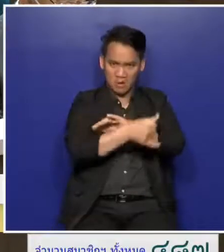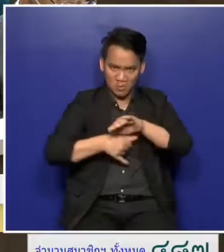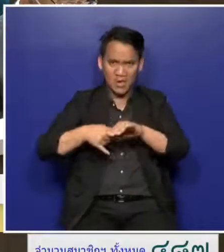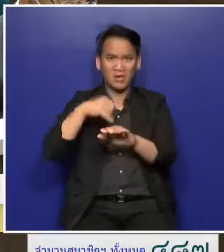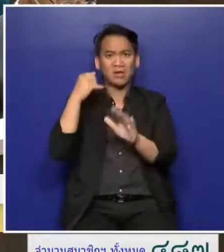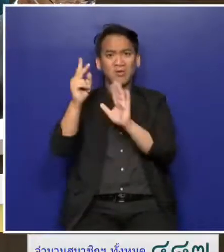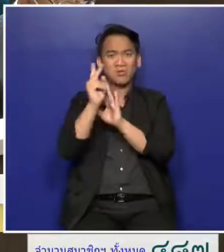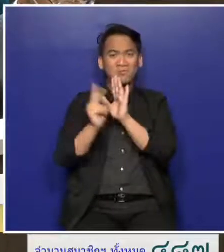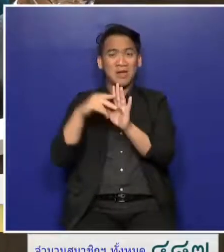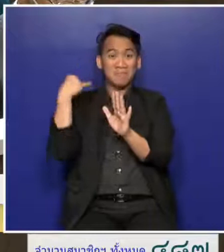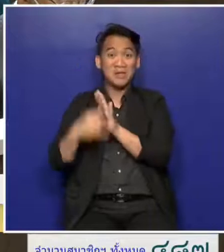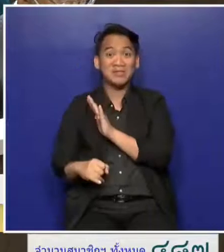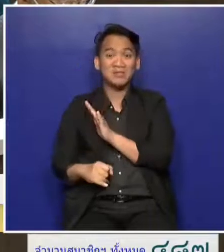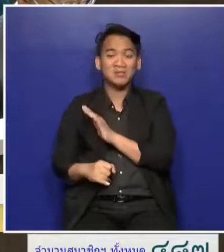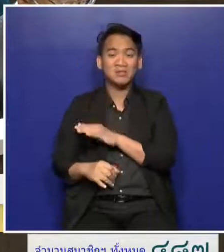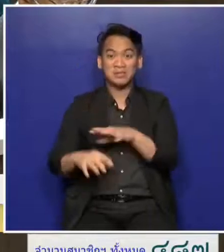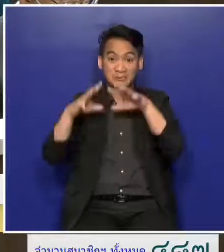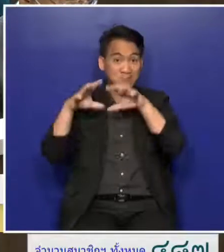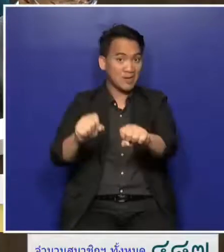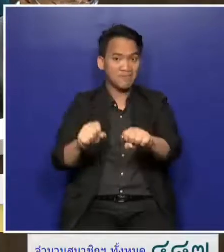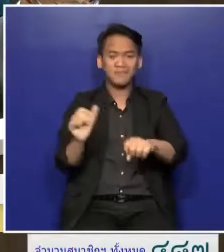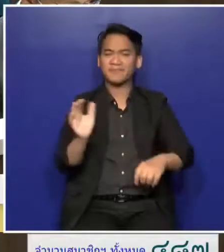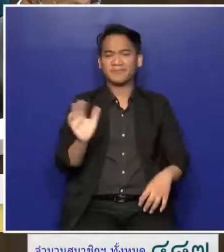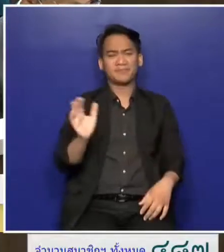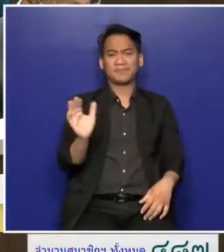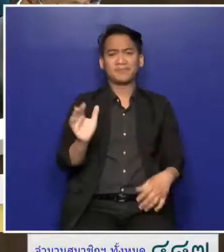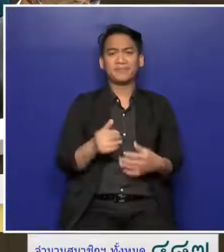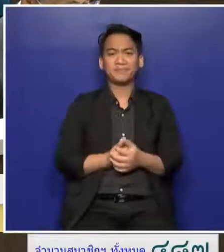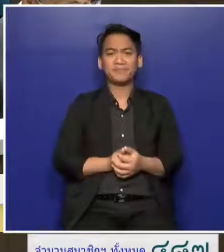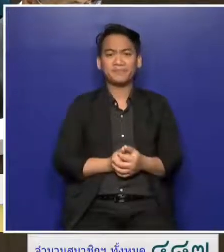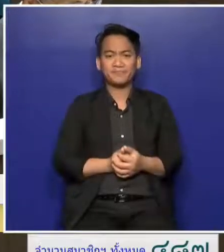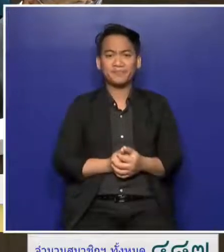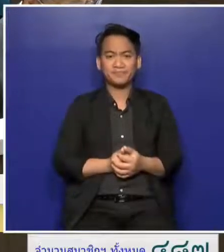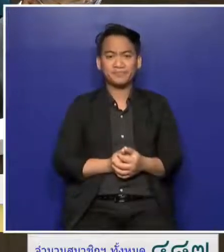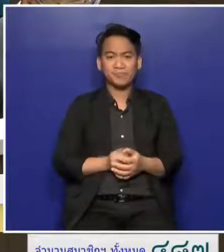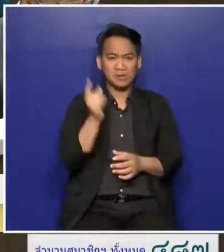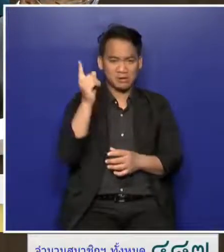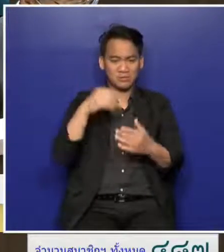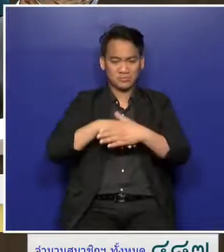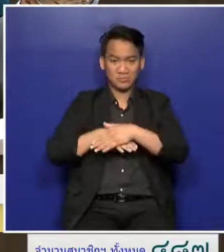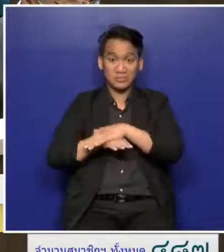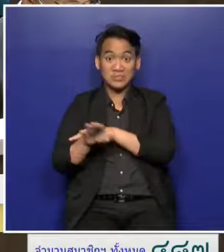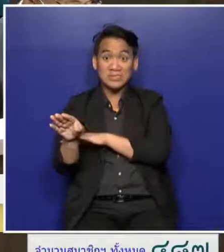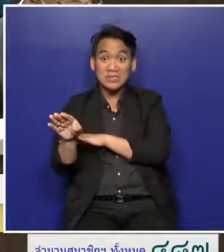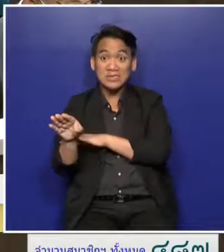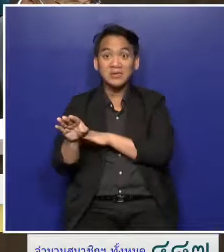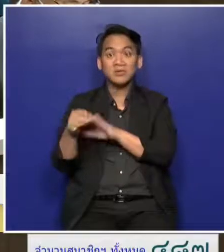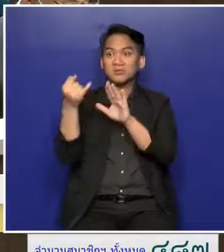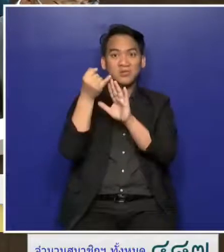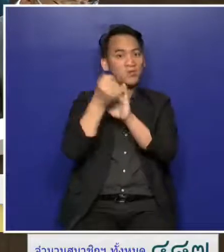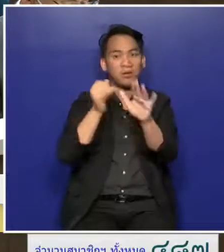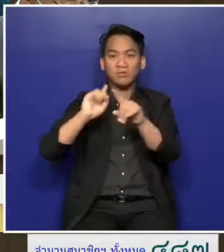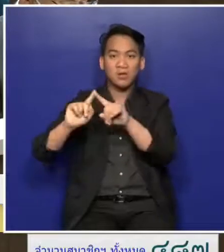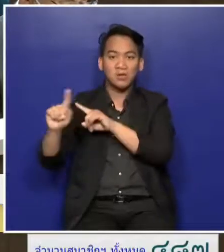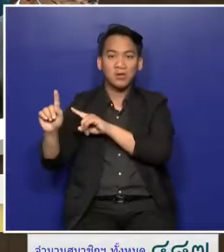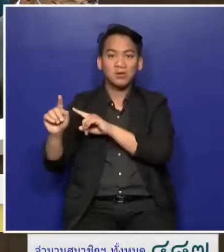ว่าผู้ใช้แงงานต่างด้าหลบหนีออกไปจงห Regarded บ้างจังหดนบ้างถ้า